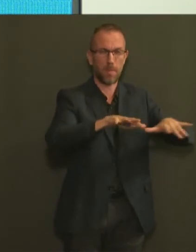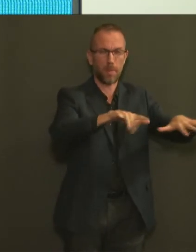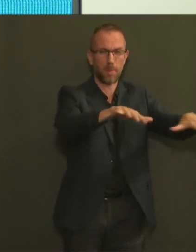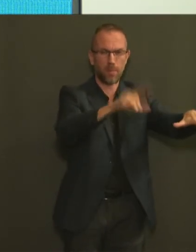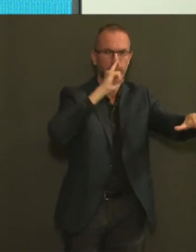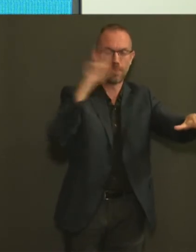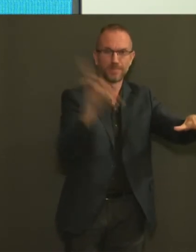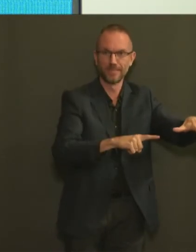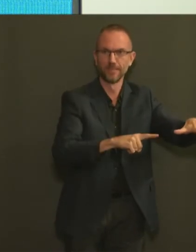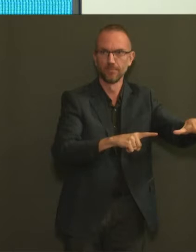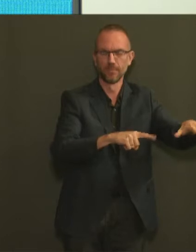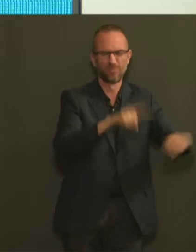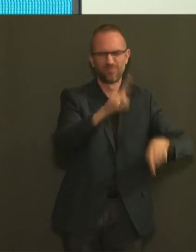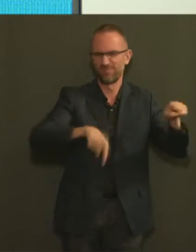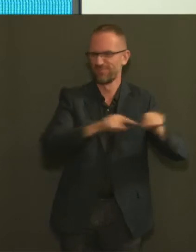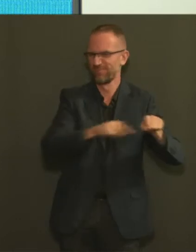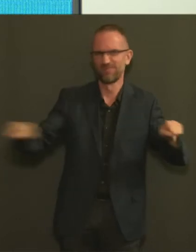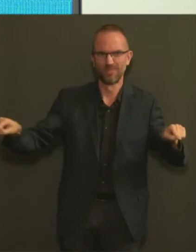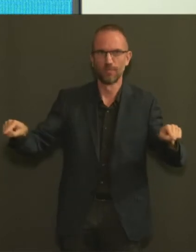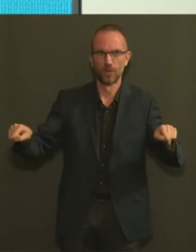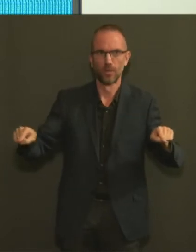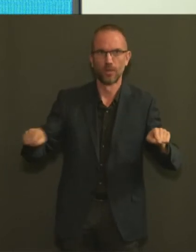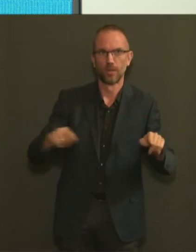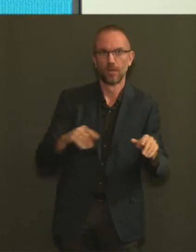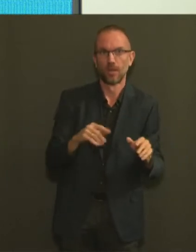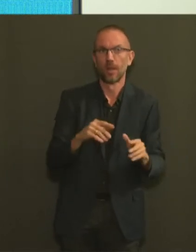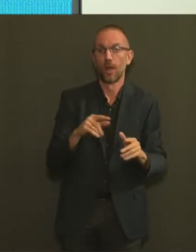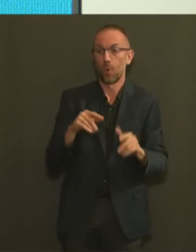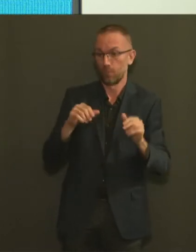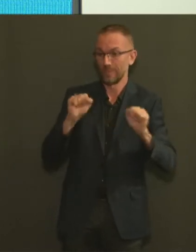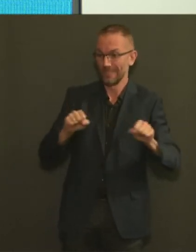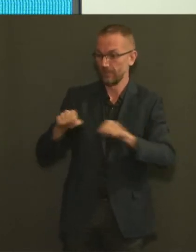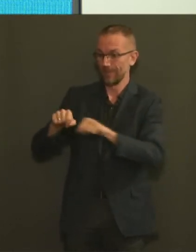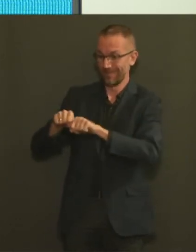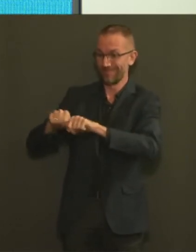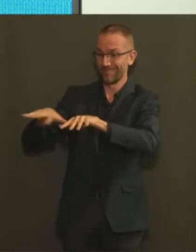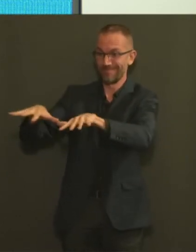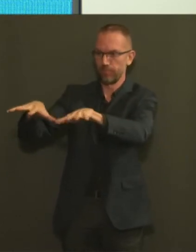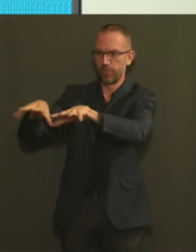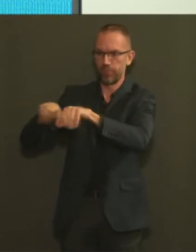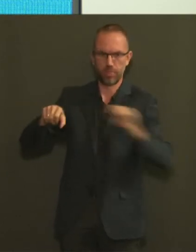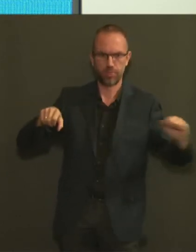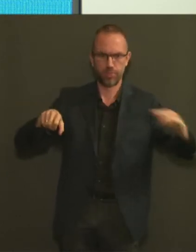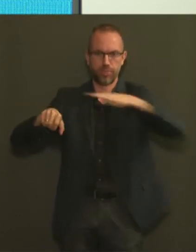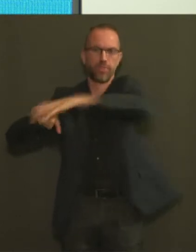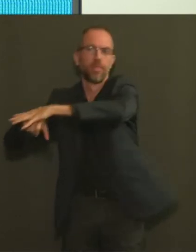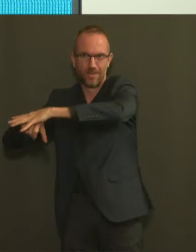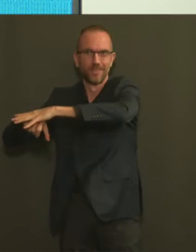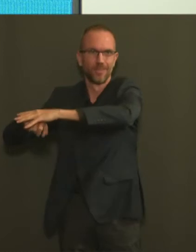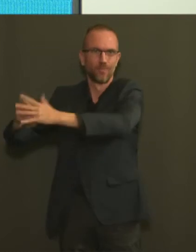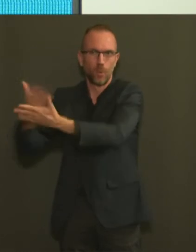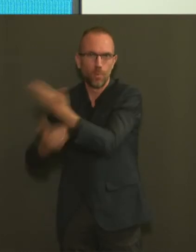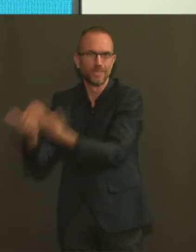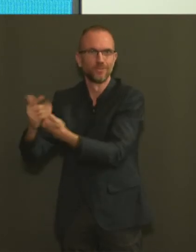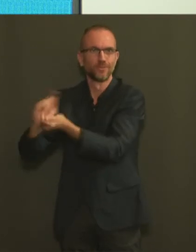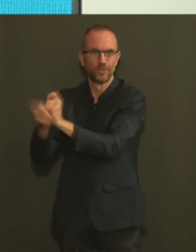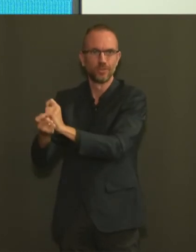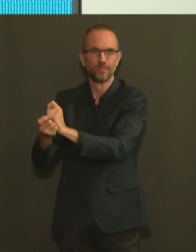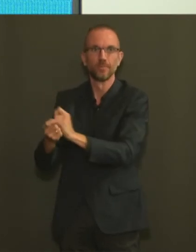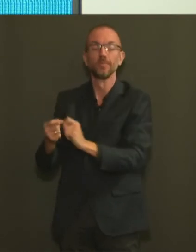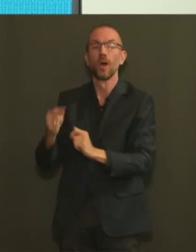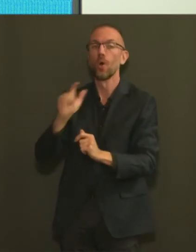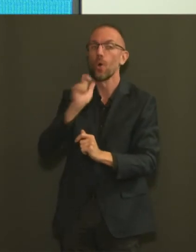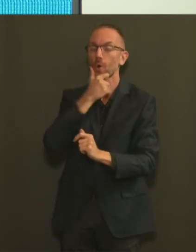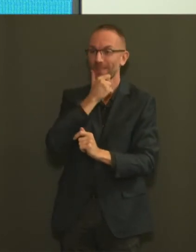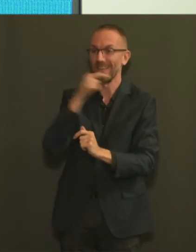dominante comme la variante ue qui est actuellement dominantes en grande bretagne cela peut avoir